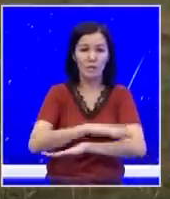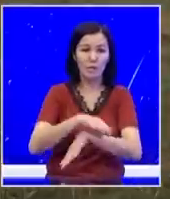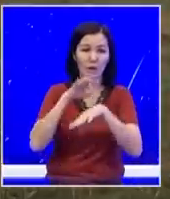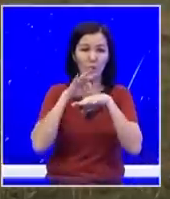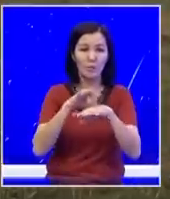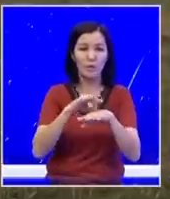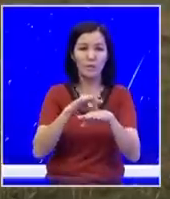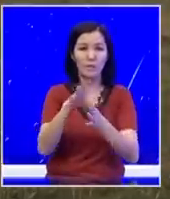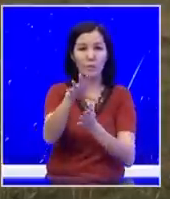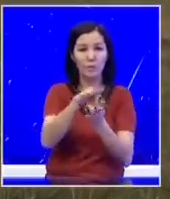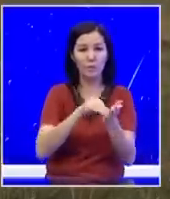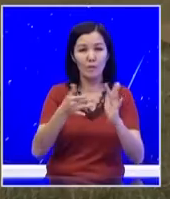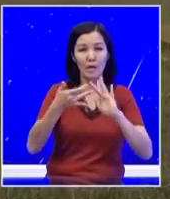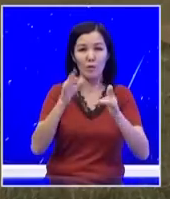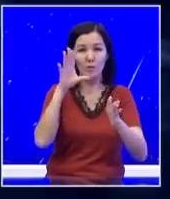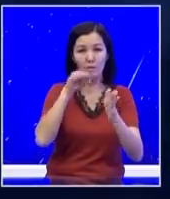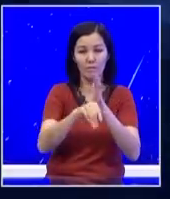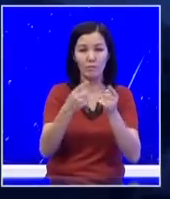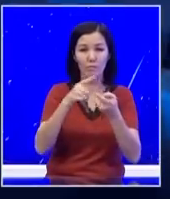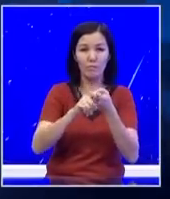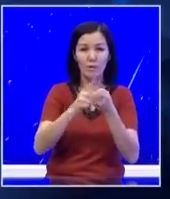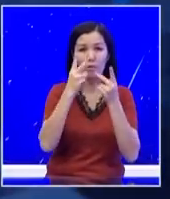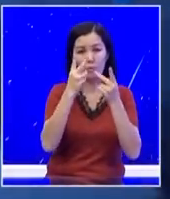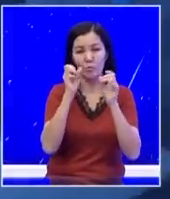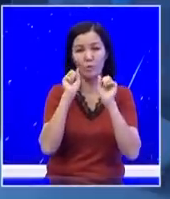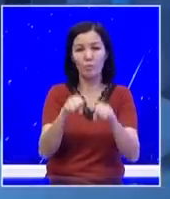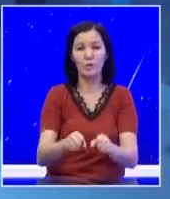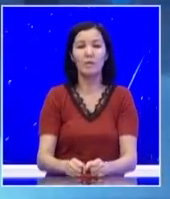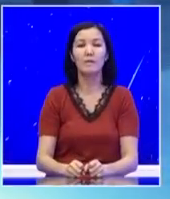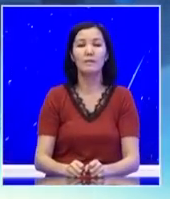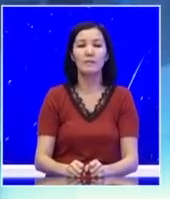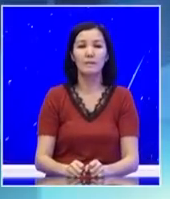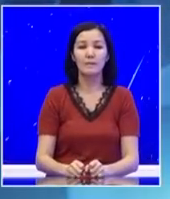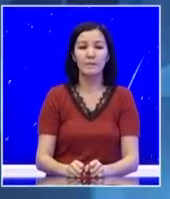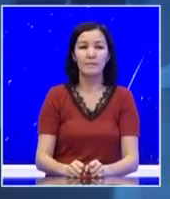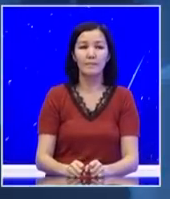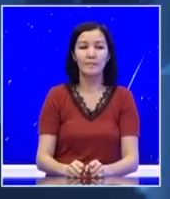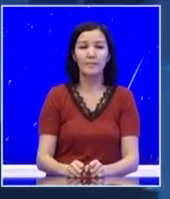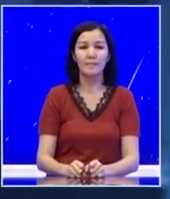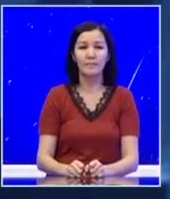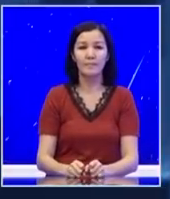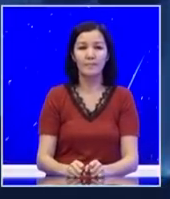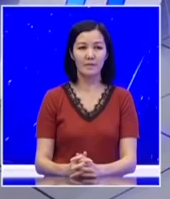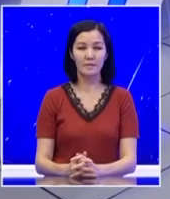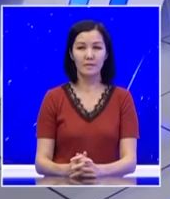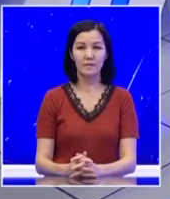өткізіп, көшірмені әлеуметтік желіге салам дейді. Жарқын Ұрланұлы, Әсет Дүйсенбек, Жетісу телеарнасы, Көксу ауданынан.